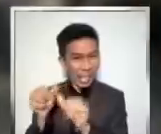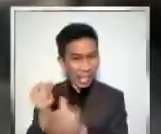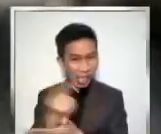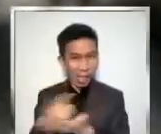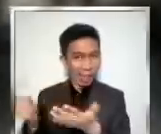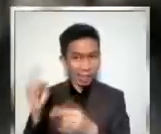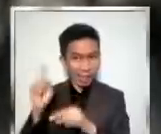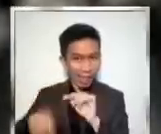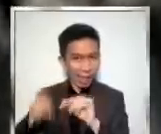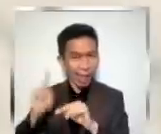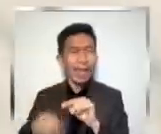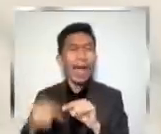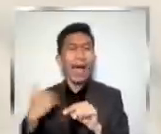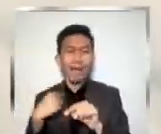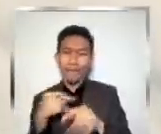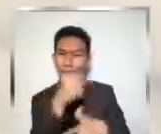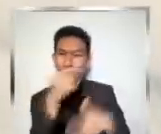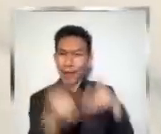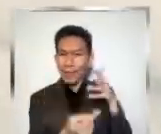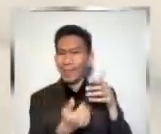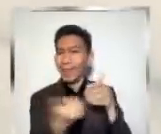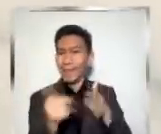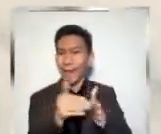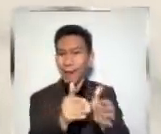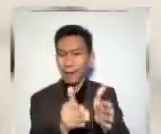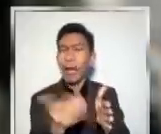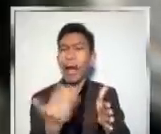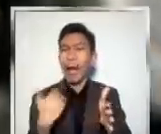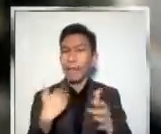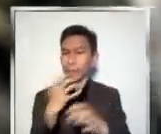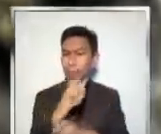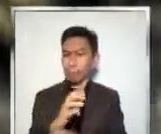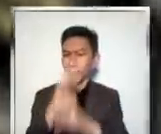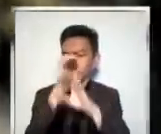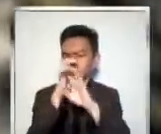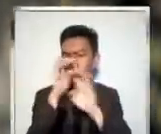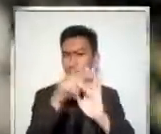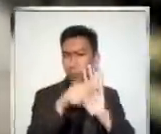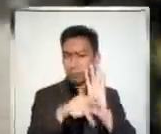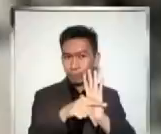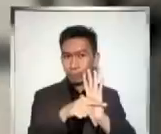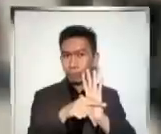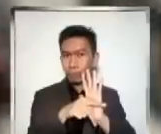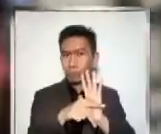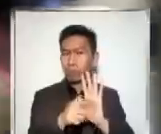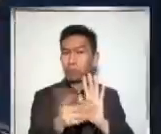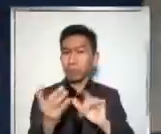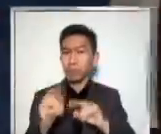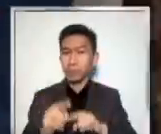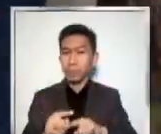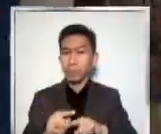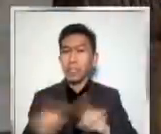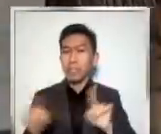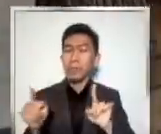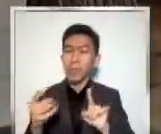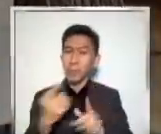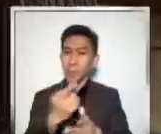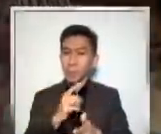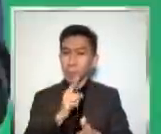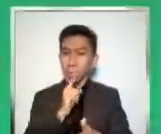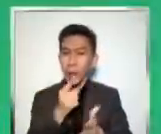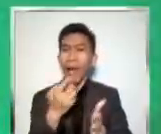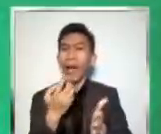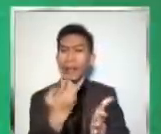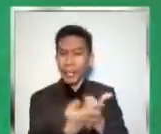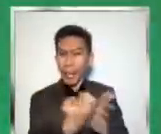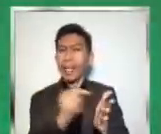be stringent measures na ipapatupad, although syempre medyo makakagalaw ang economic side. Kahit si Presidential